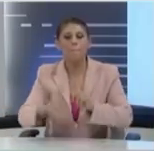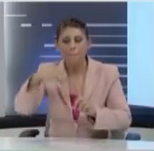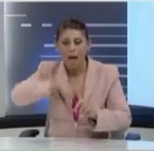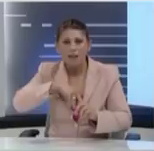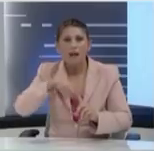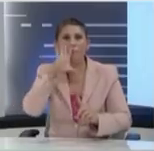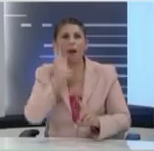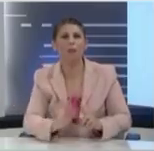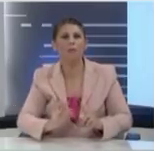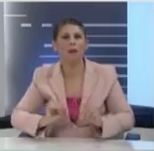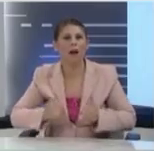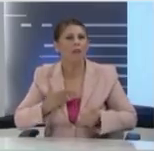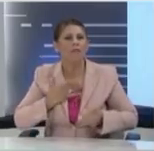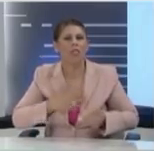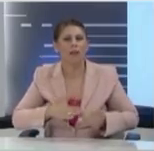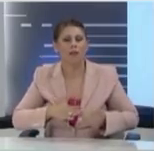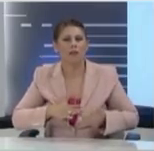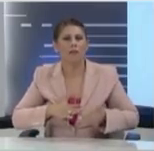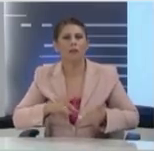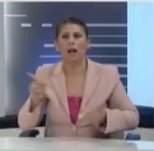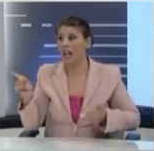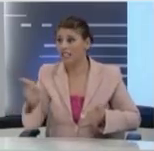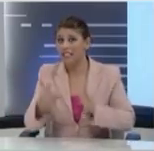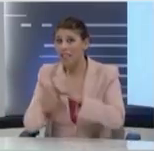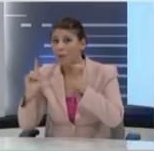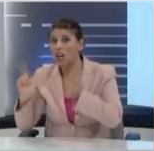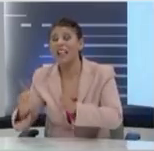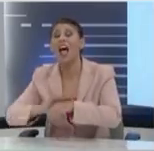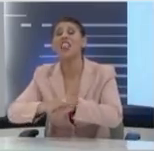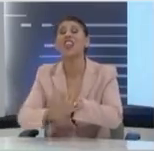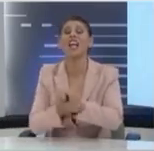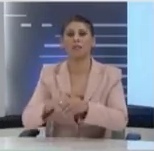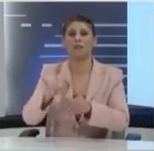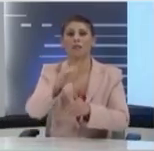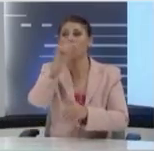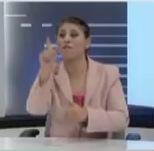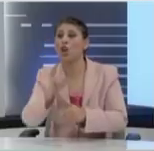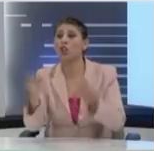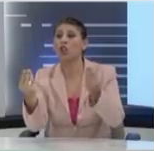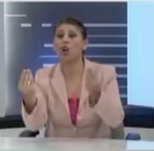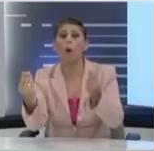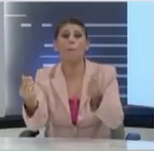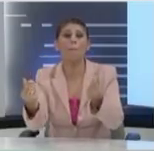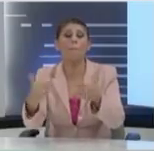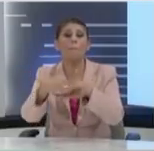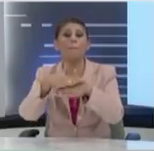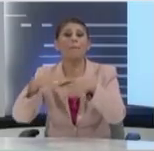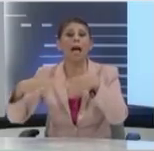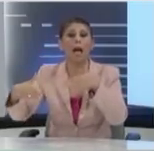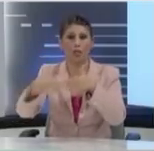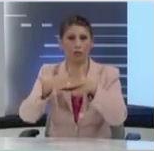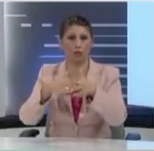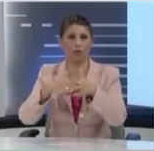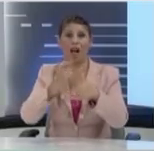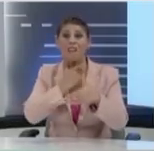σας προθέσεις. Δεν σας ενδιαφέρει το βιωτικό επίπεδο των Ελλήνων πολιτών, δεν σας αφορούν οι ανάγκες των